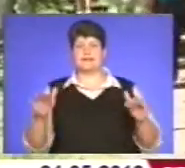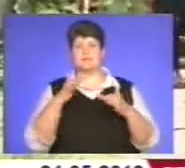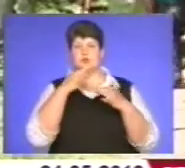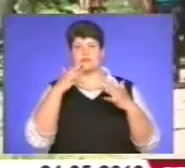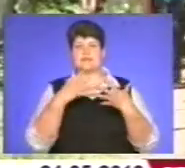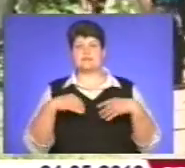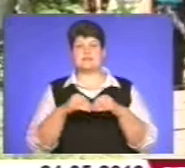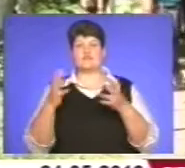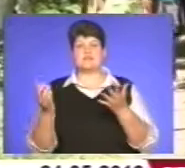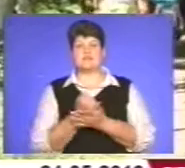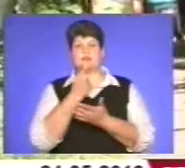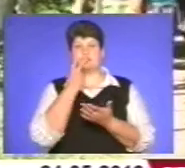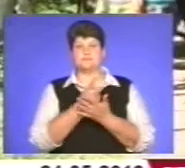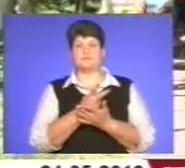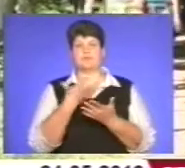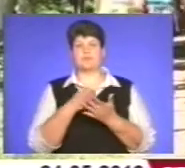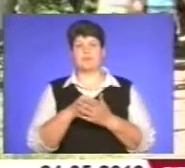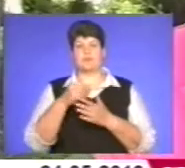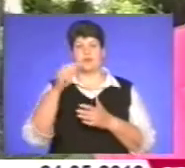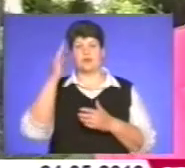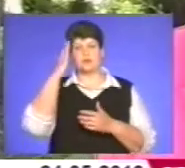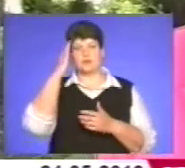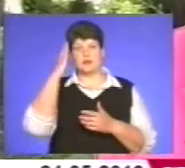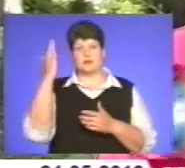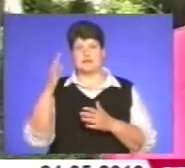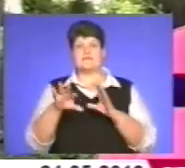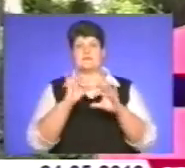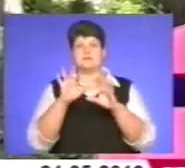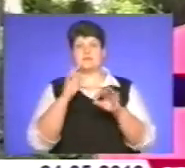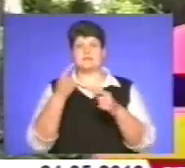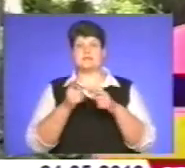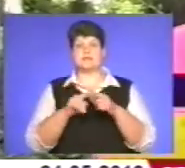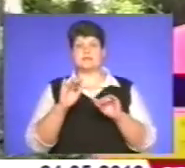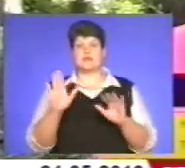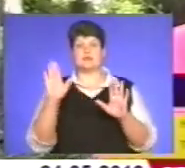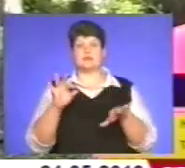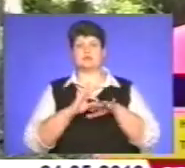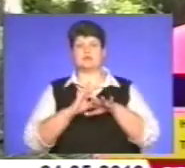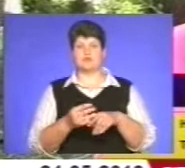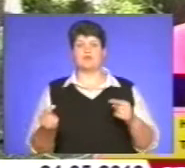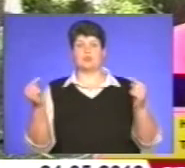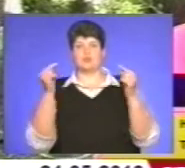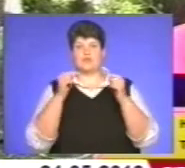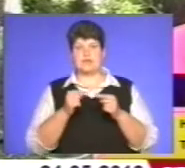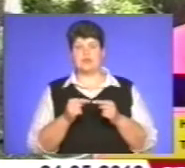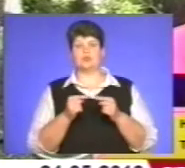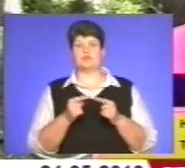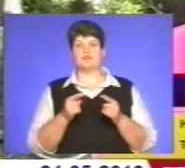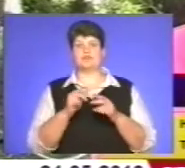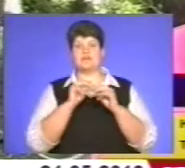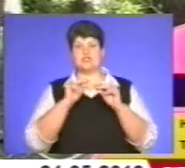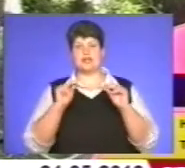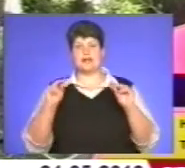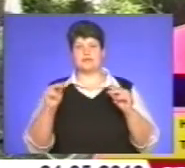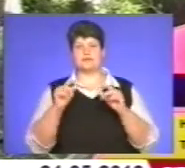сімей, які встигли проявити свої здібності і таланти. Відбір цих дітей буде проходити відповідно у навчальних